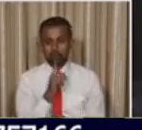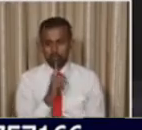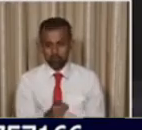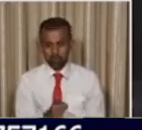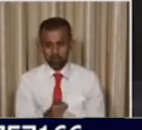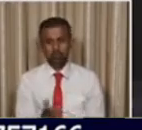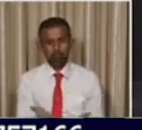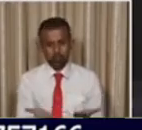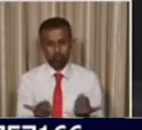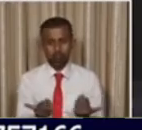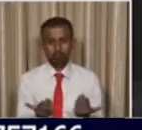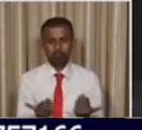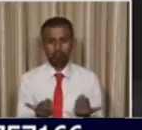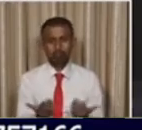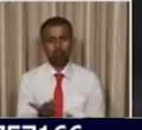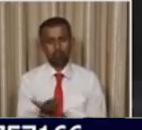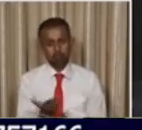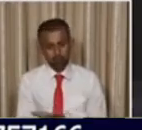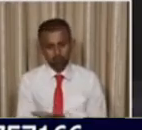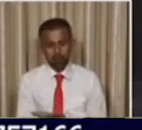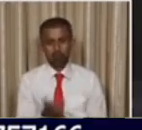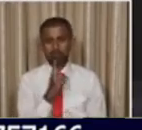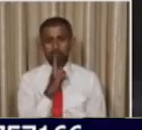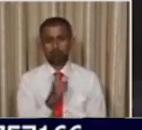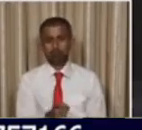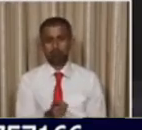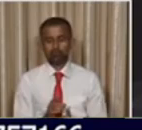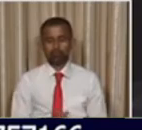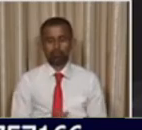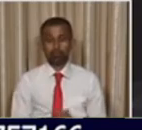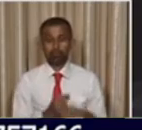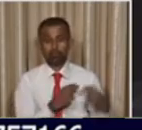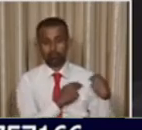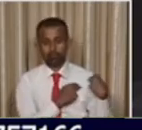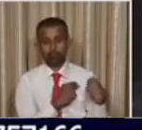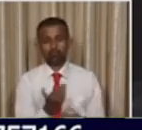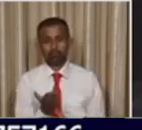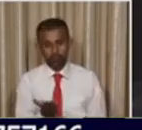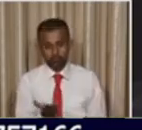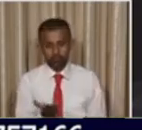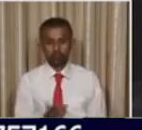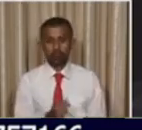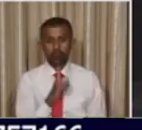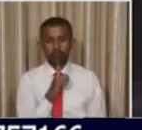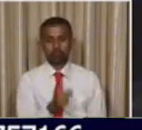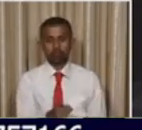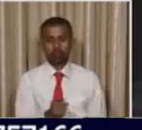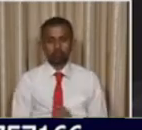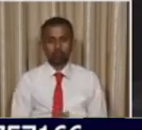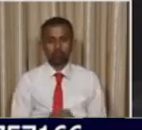மிகவும் வினயமாக நான் உங்களிடம் வேண்டிக் கொள்ள விரும்புகிறேன். மிக பொறுப்புணர்வோடு நாங்கள் இந்த கோரிக்கைகளை முன்வைக்கிறோம். இந்த விடுதலை யுத்தம்